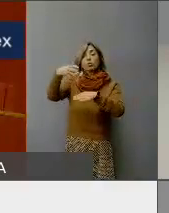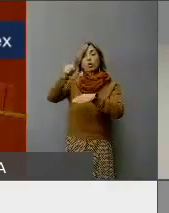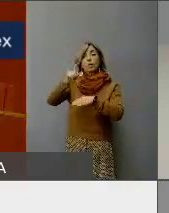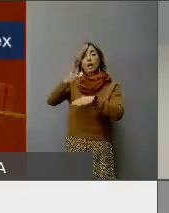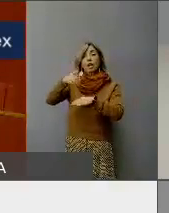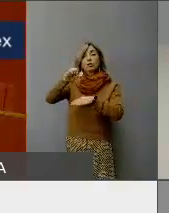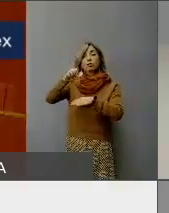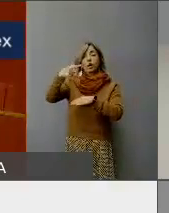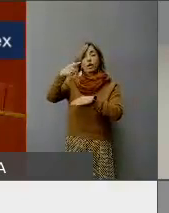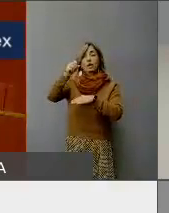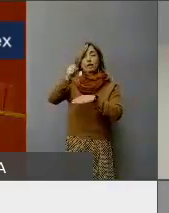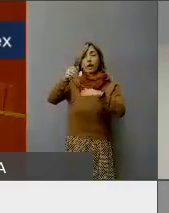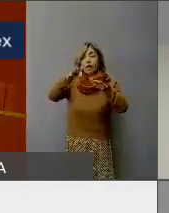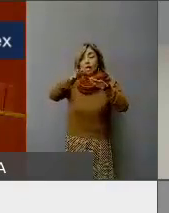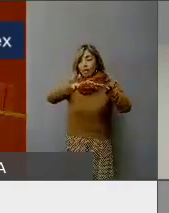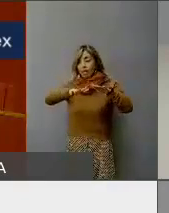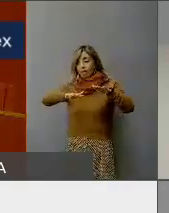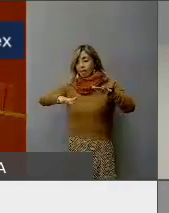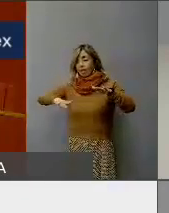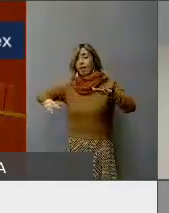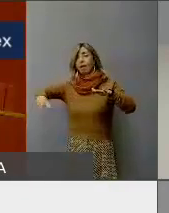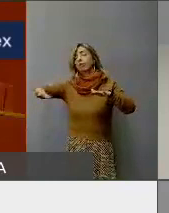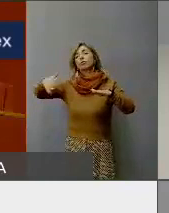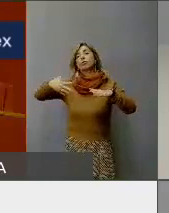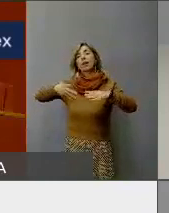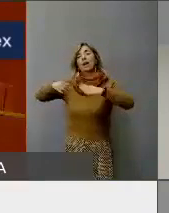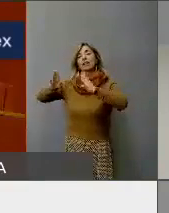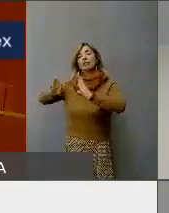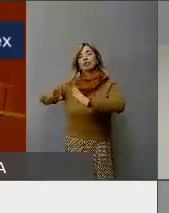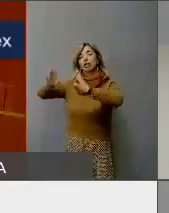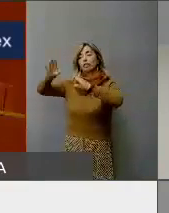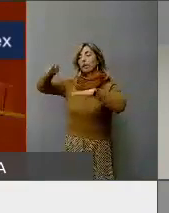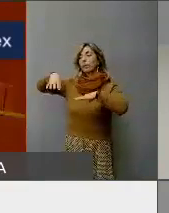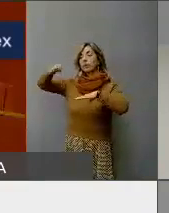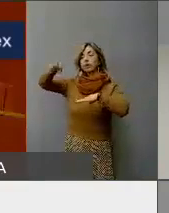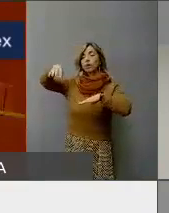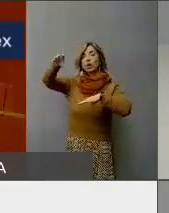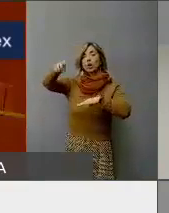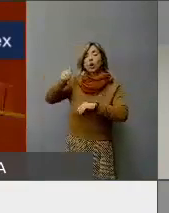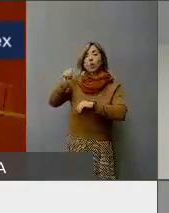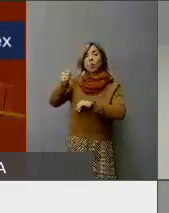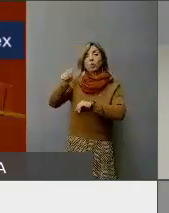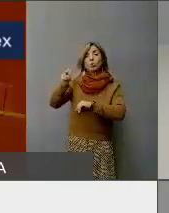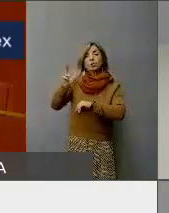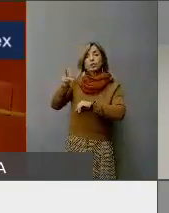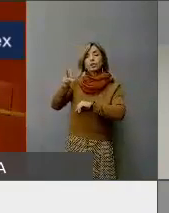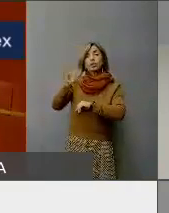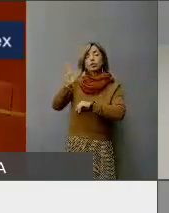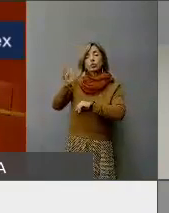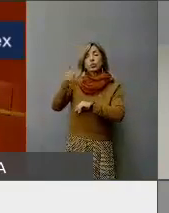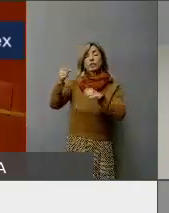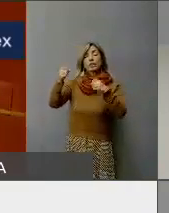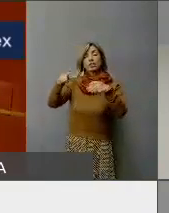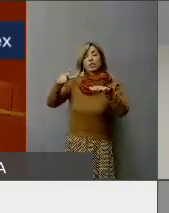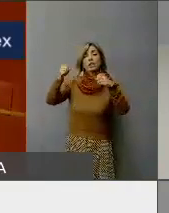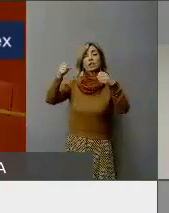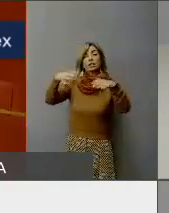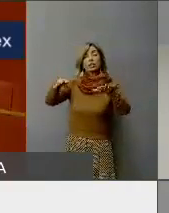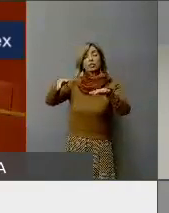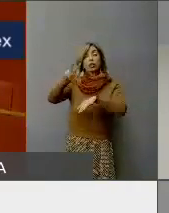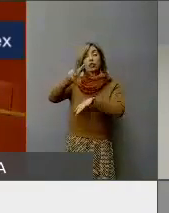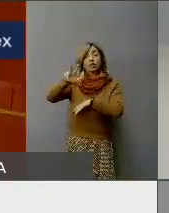e insiste sui civici 11 13 15 17 19 20 23 e 25